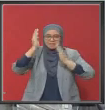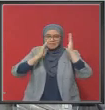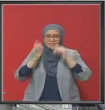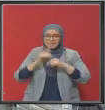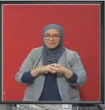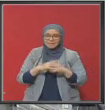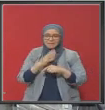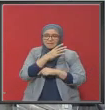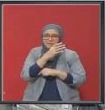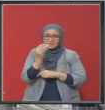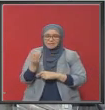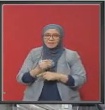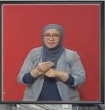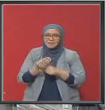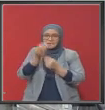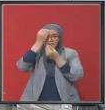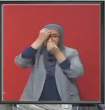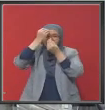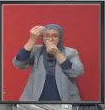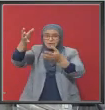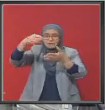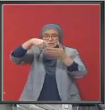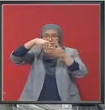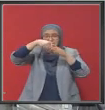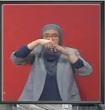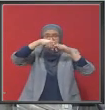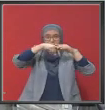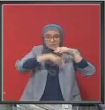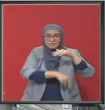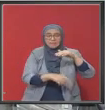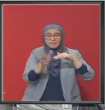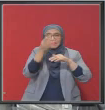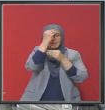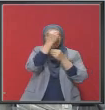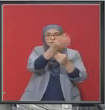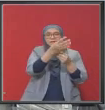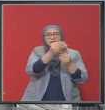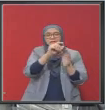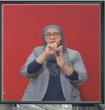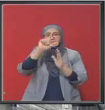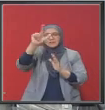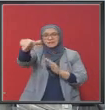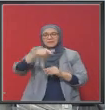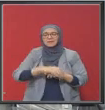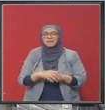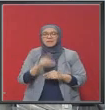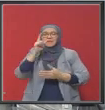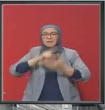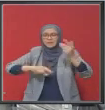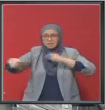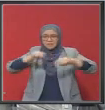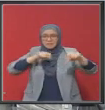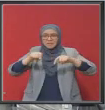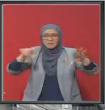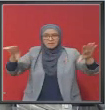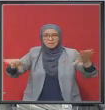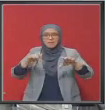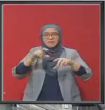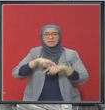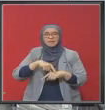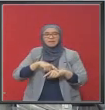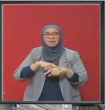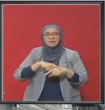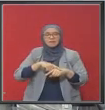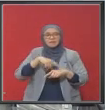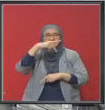penyimak lumaj lebih lanjut lagi Akan dimaklumkan Kemudian mendaftar tersebut coba aku juga tindakkan yang dibuat oleh